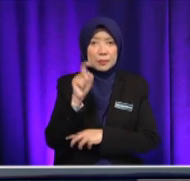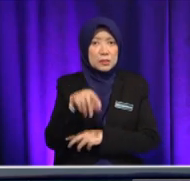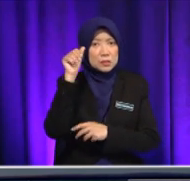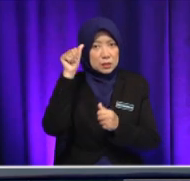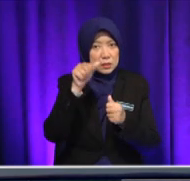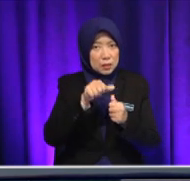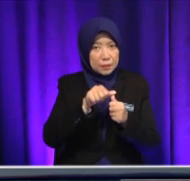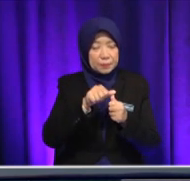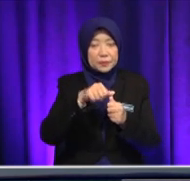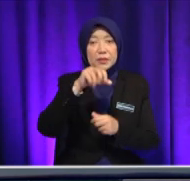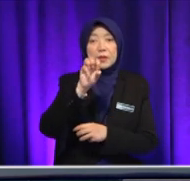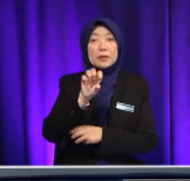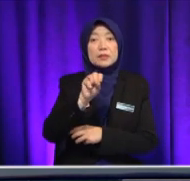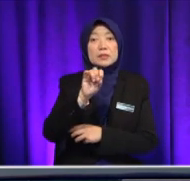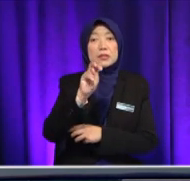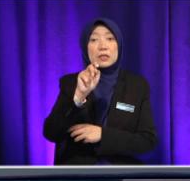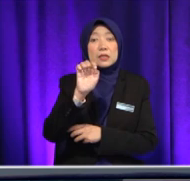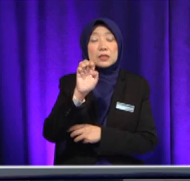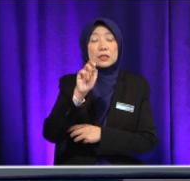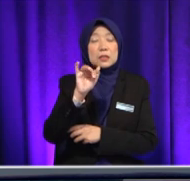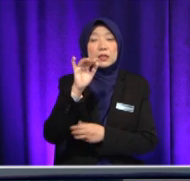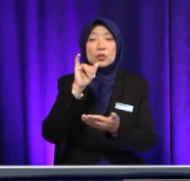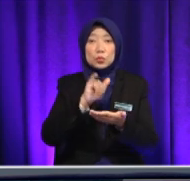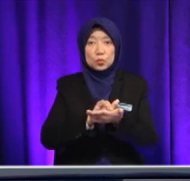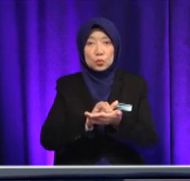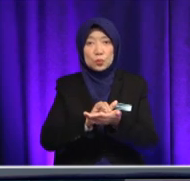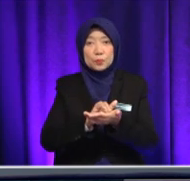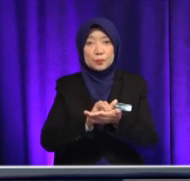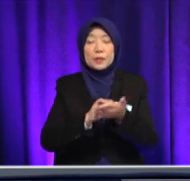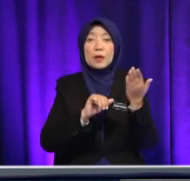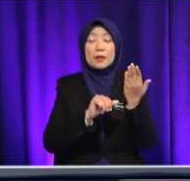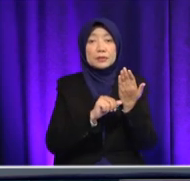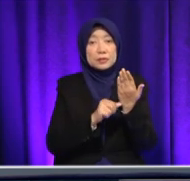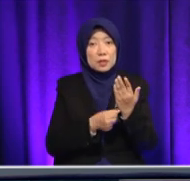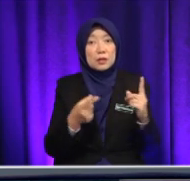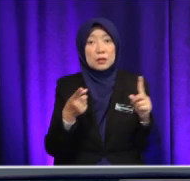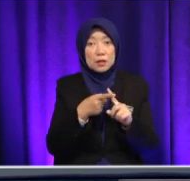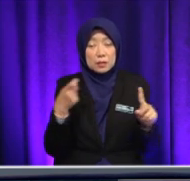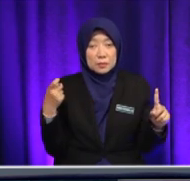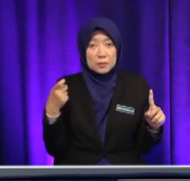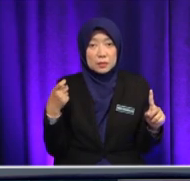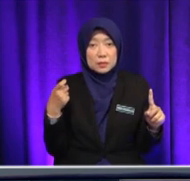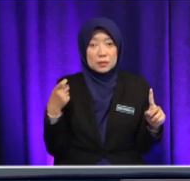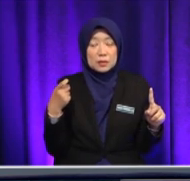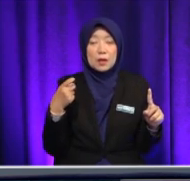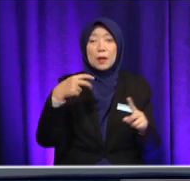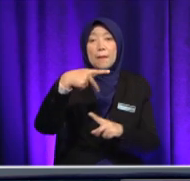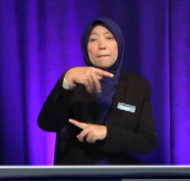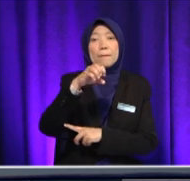polimer sintetik ni murid-murid di rumah juga kena ingat bahawa polimer sintetik ni asalnya datangnya daripada polimer semula